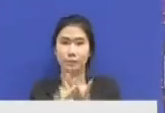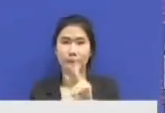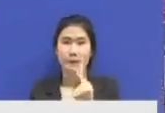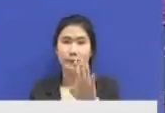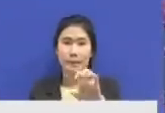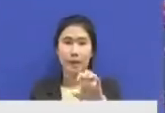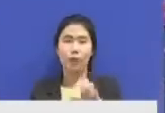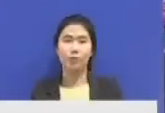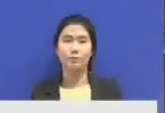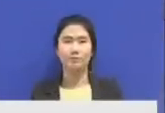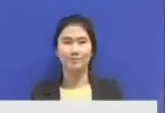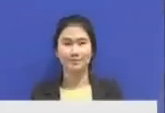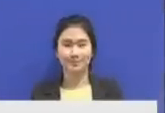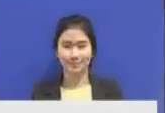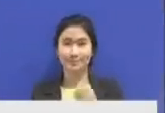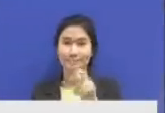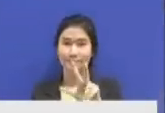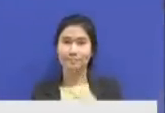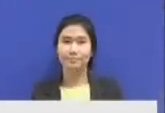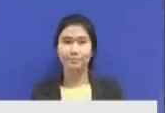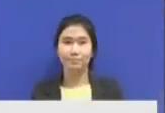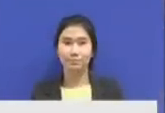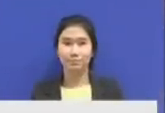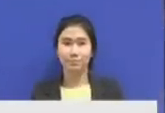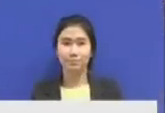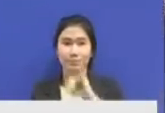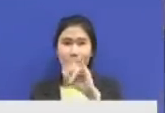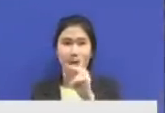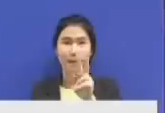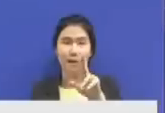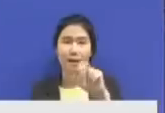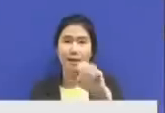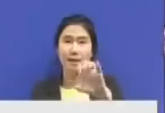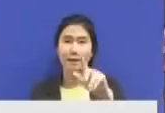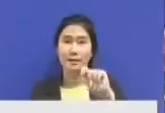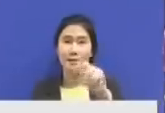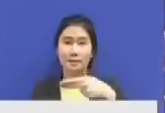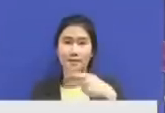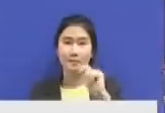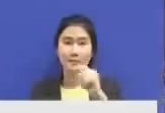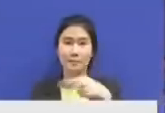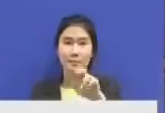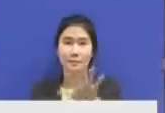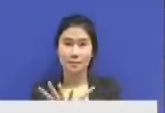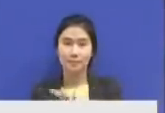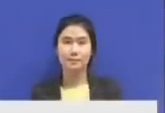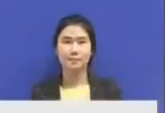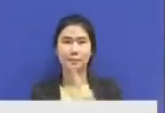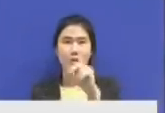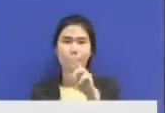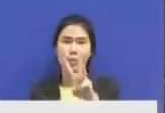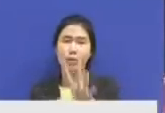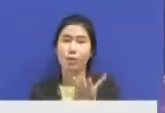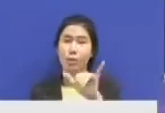90ทอ 13นายไกรสิทธิ์ตันติศิริม 14 1นายขวัญชาติ